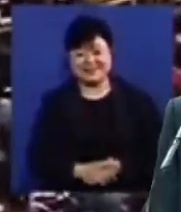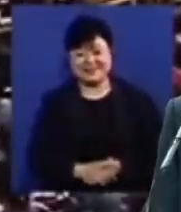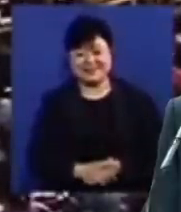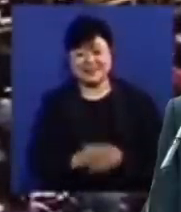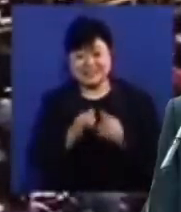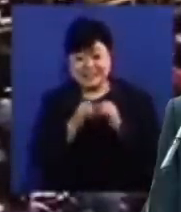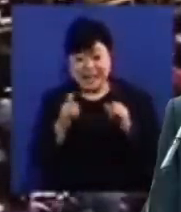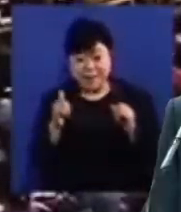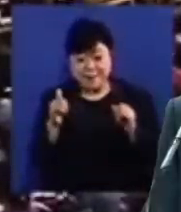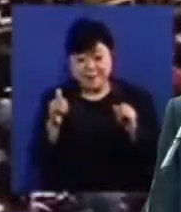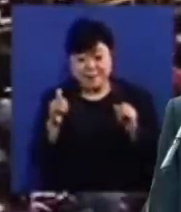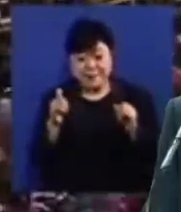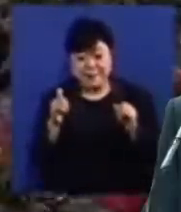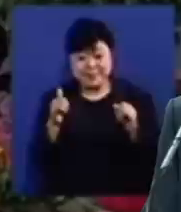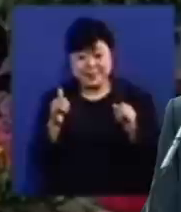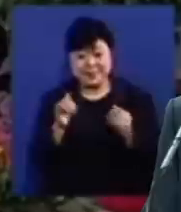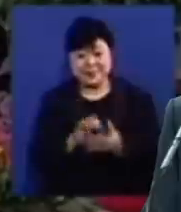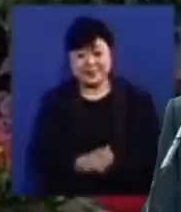사람을